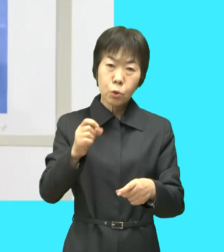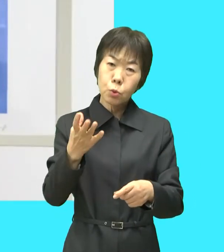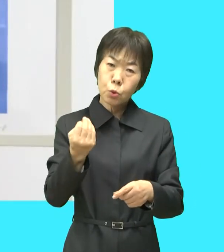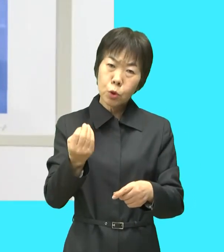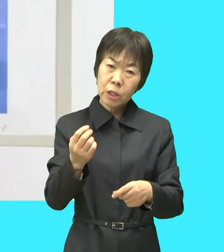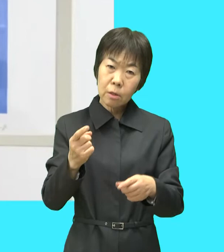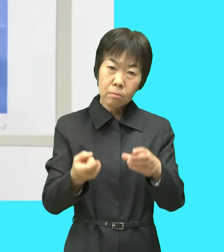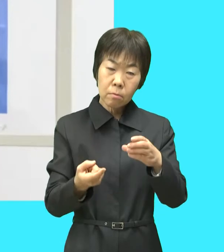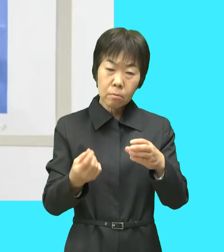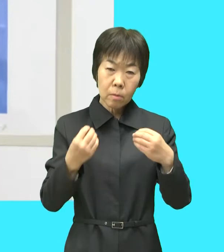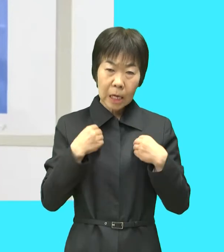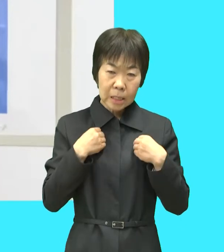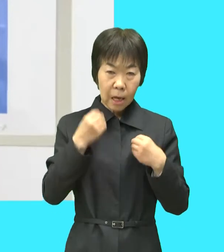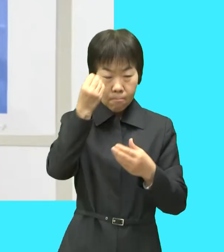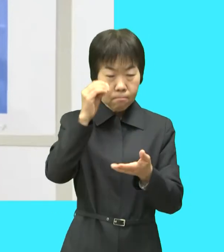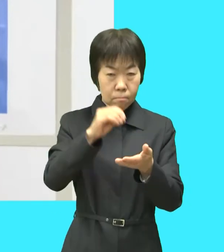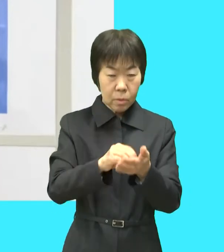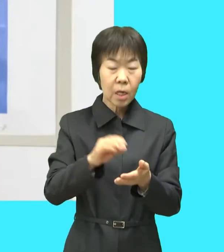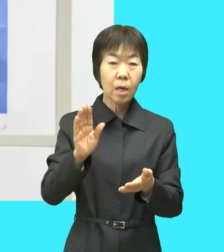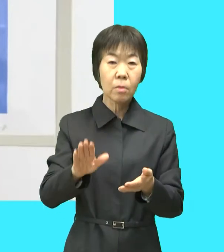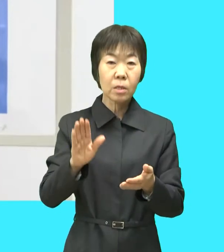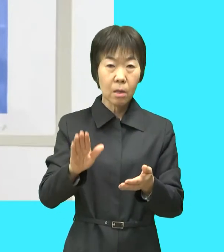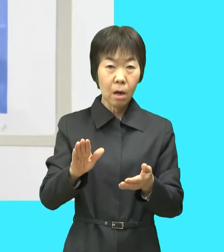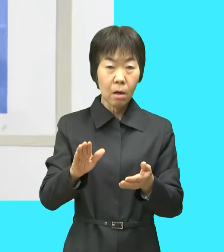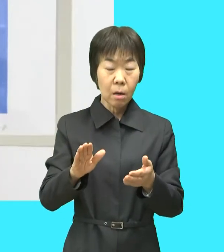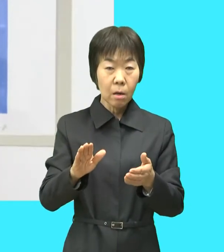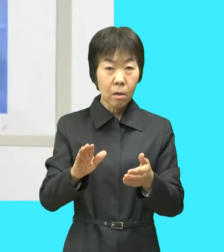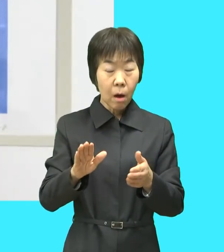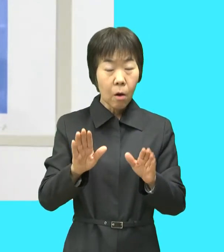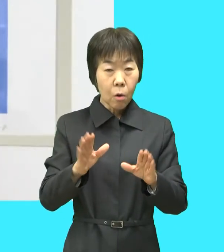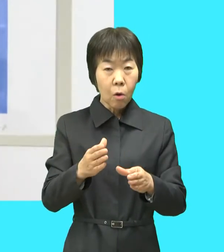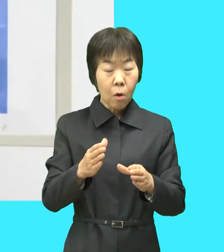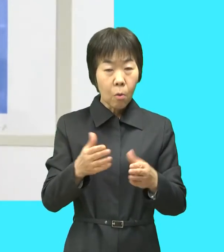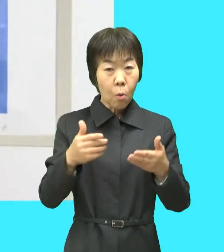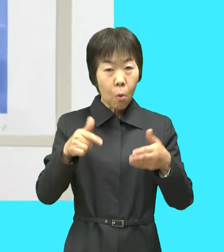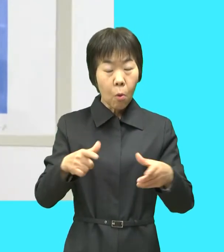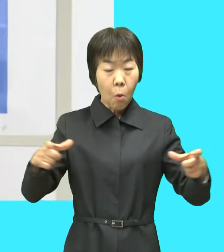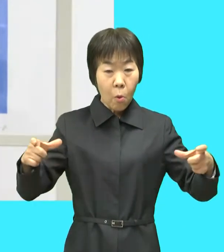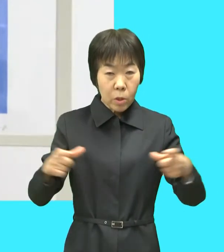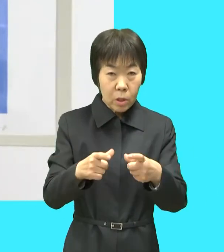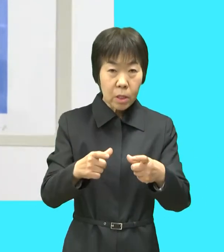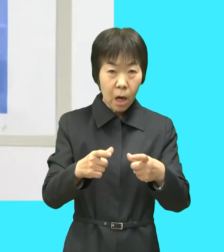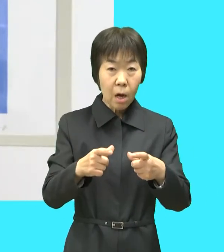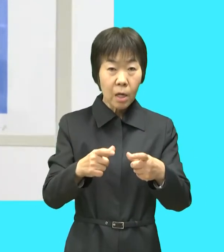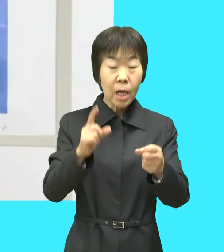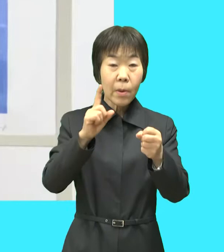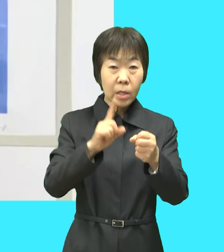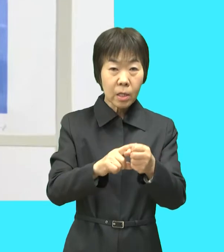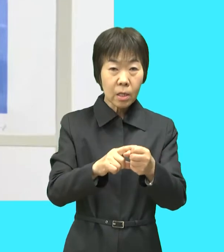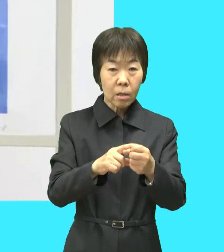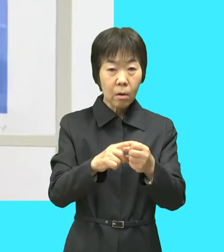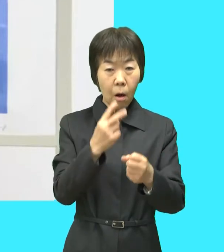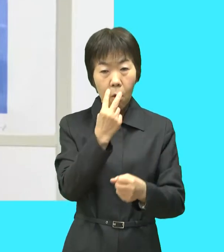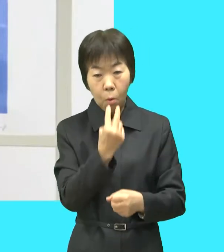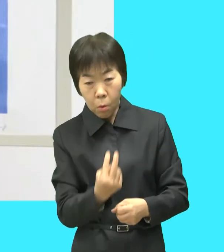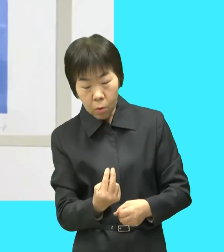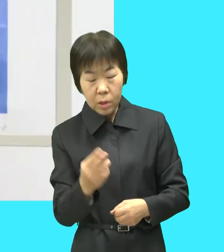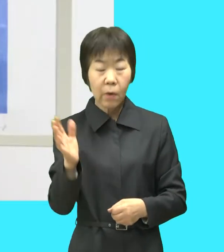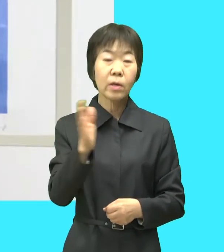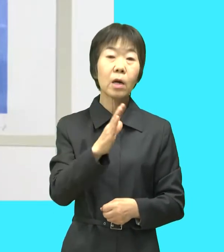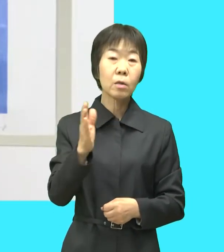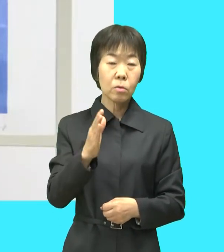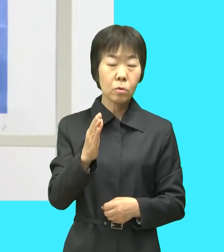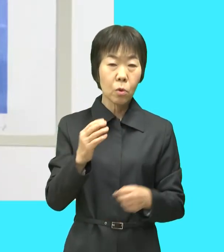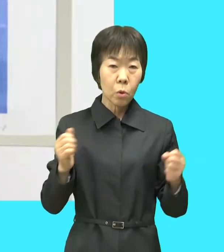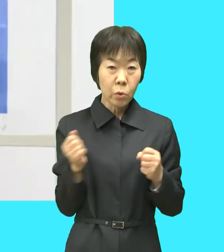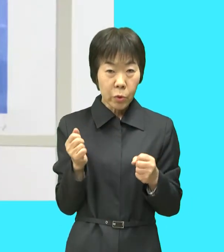。したがって今後そのある意味落ち着いたということで気を抜くことは当然なく、常に冬